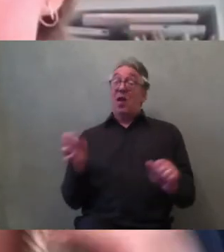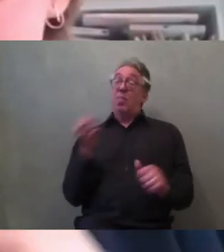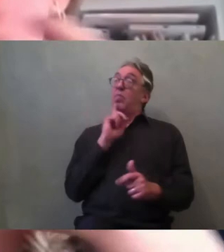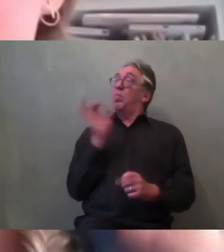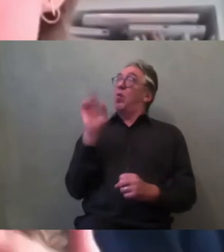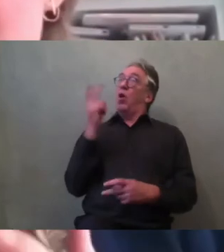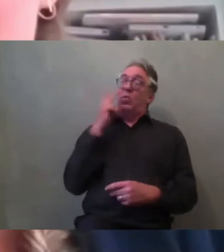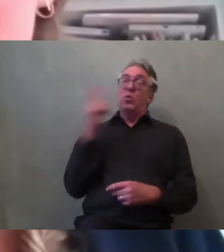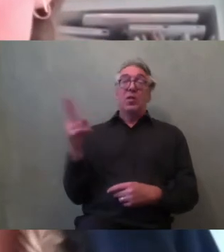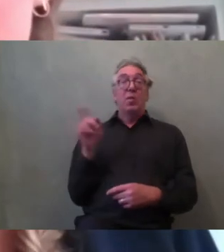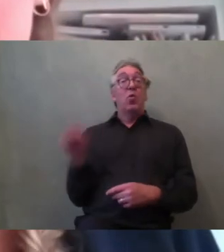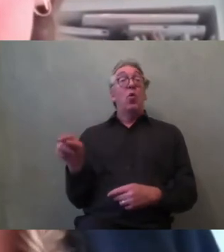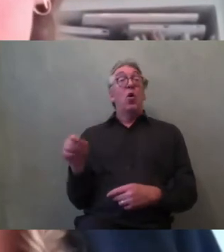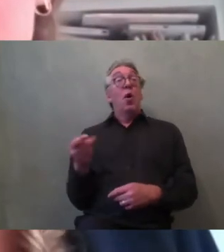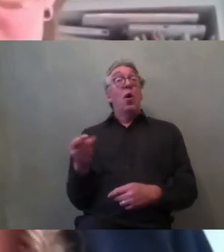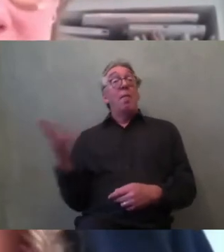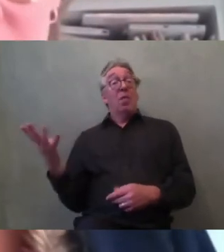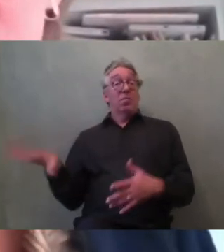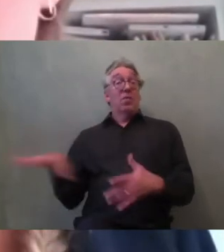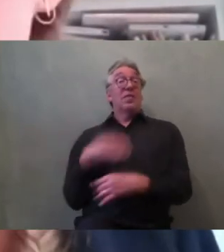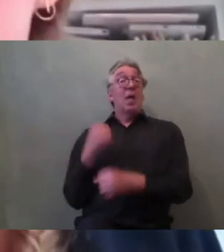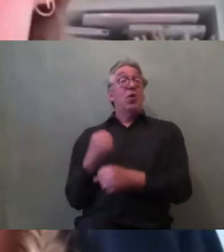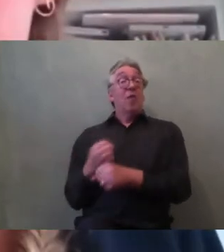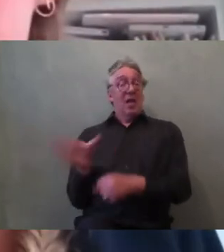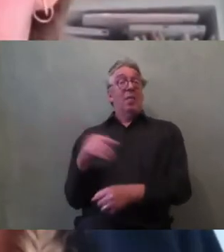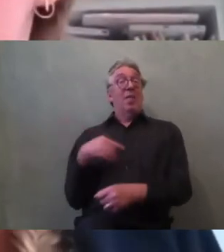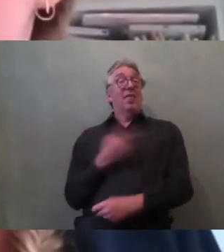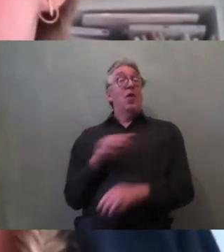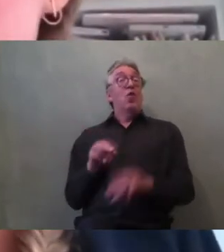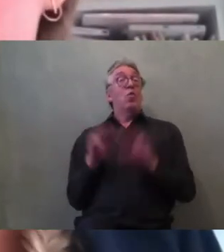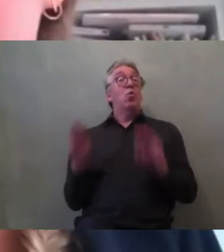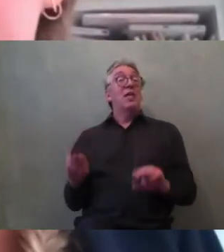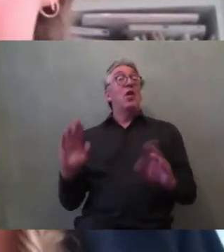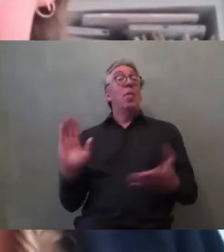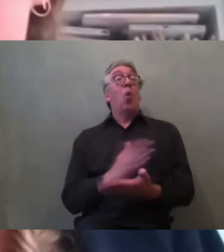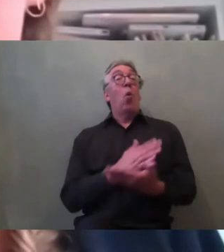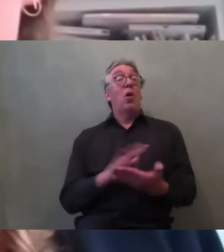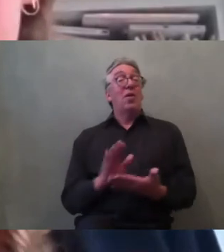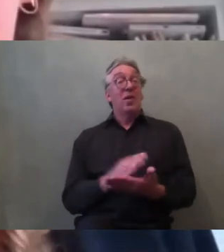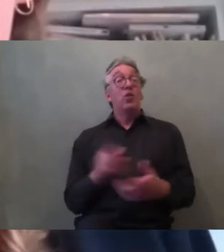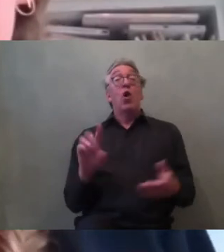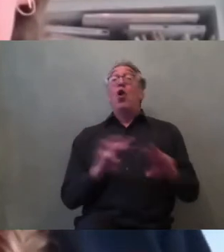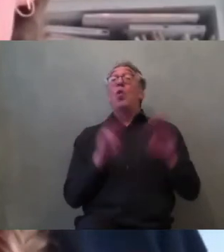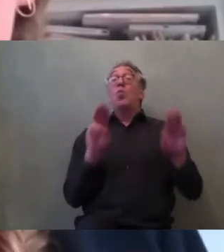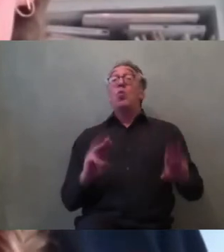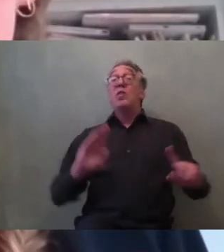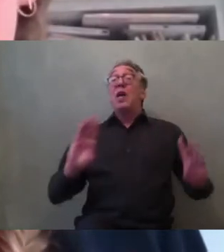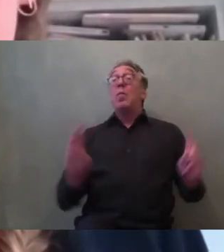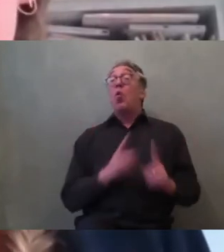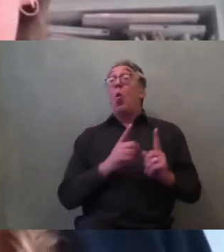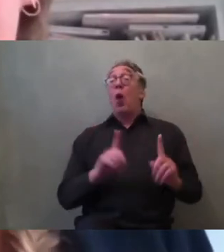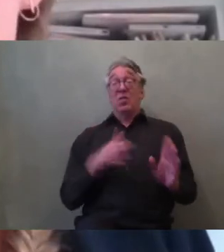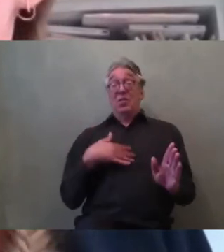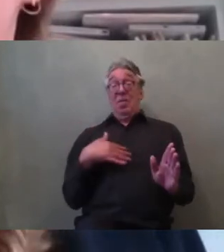en hebben nu al een aantal keer samengewerkt met het museumkoor. Dat is een museumkoor die eigenlijk bestaat uit medewerkers van het